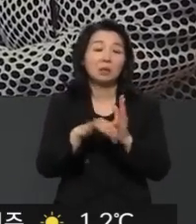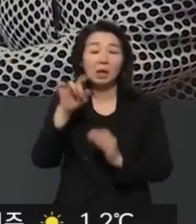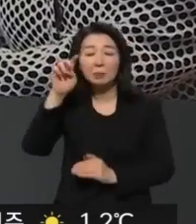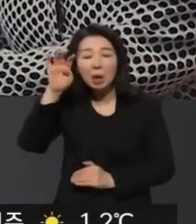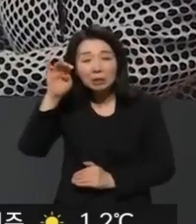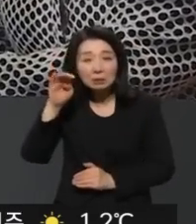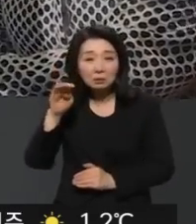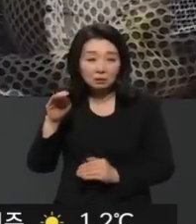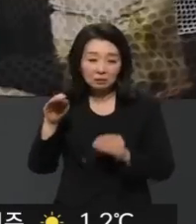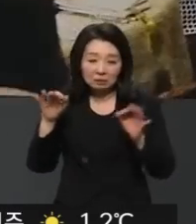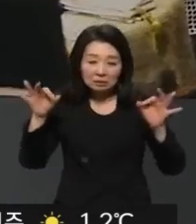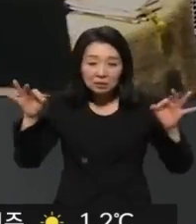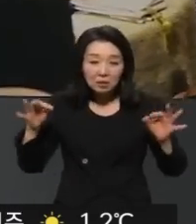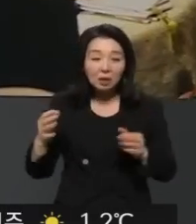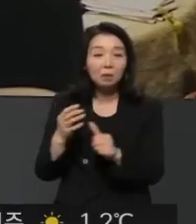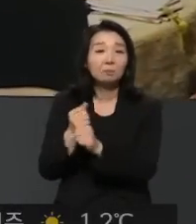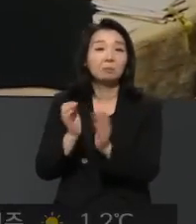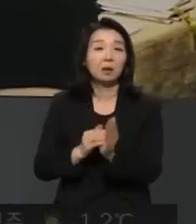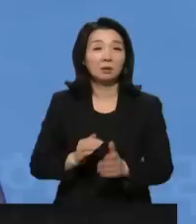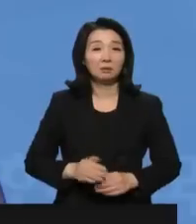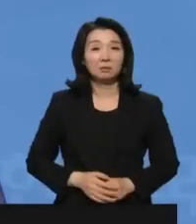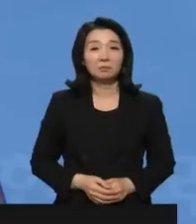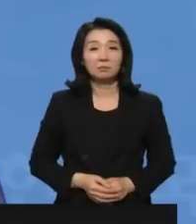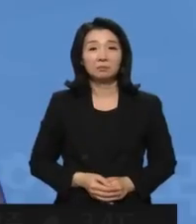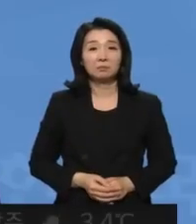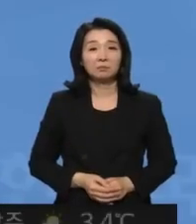며칠 지나지 않아 알려졌는데요.